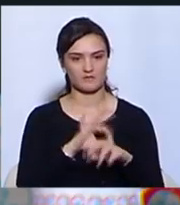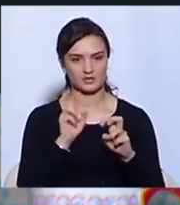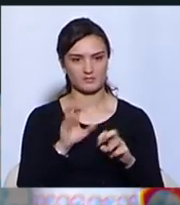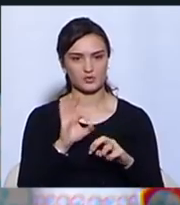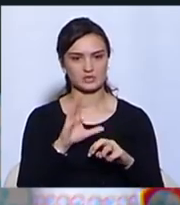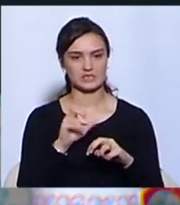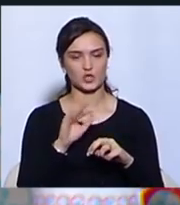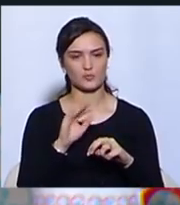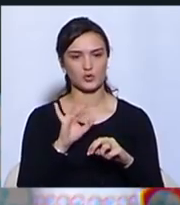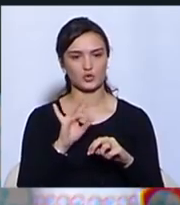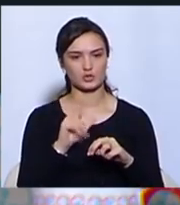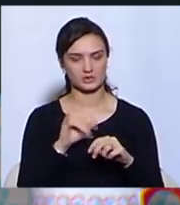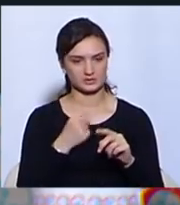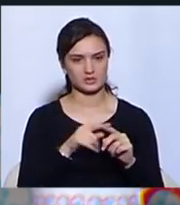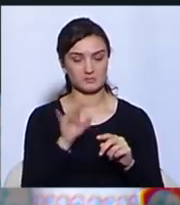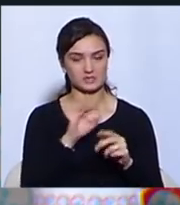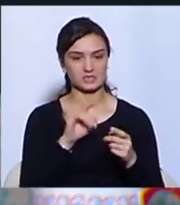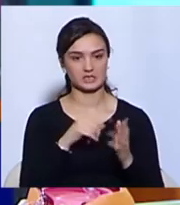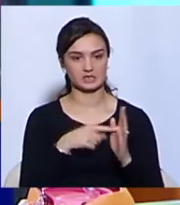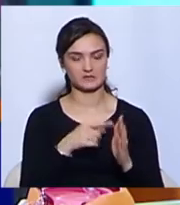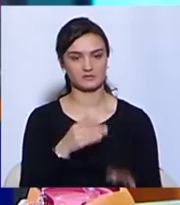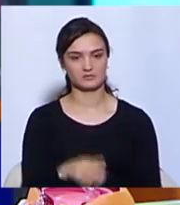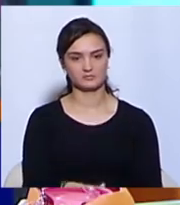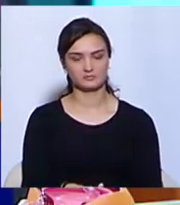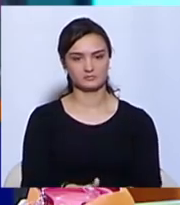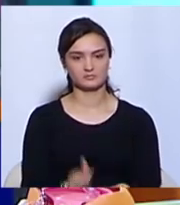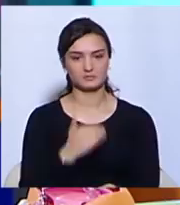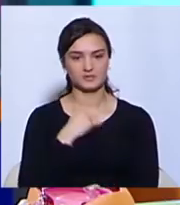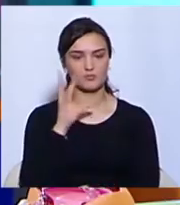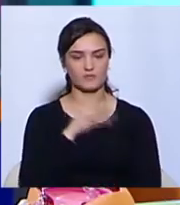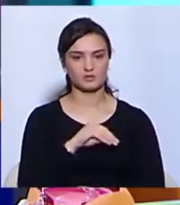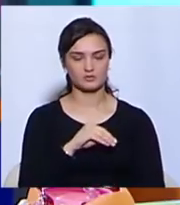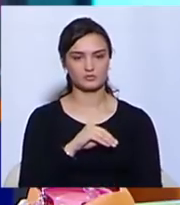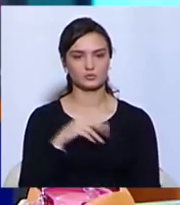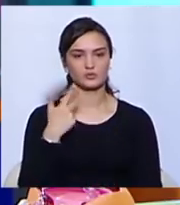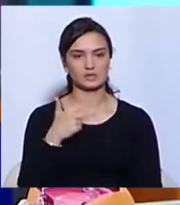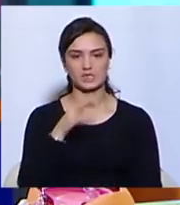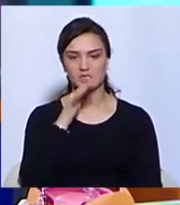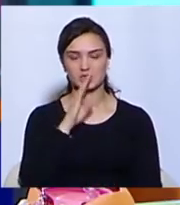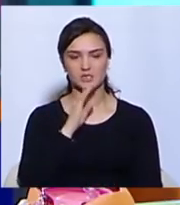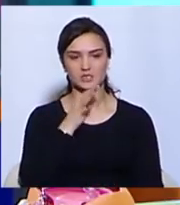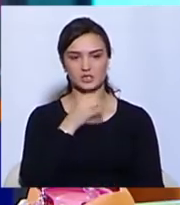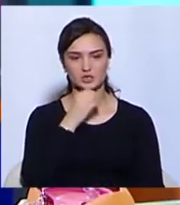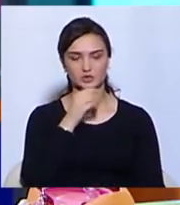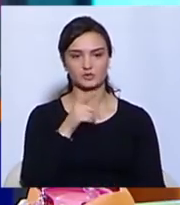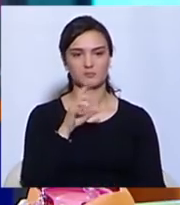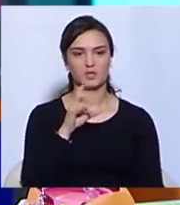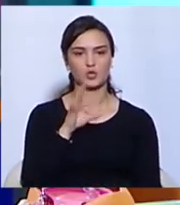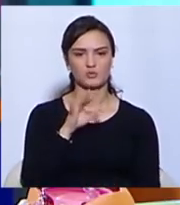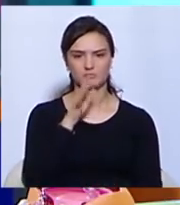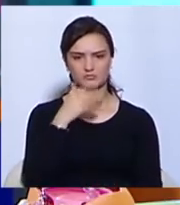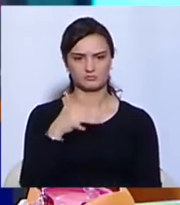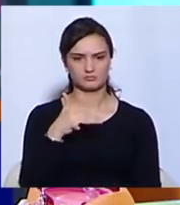დაავადებები, ოსტეოპოროზი. აი სწორედ კითხვა ამასთან უკაცრავად, რომ გერთობით, მაგრამ მე მინდა მოვასწრო, 30 წლის ასაკში დადგა